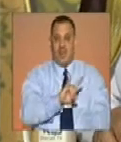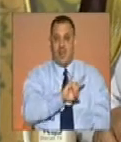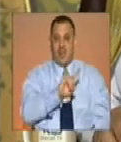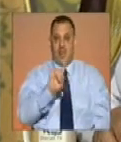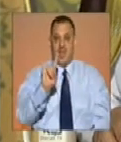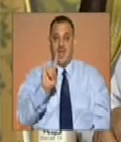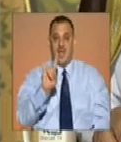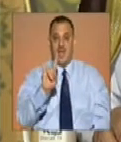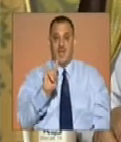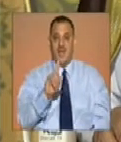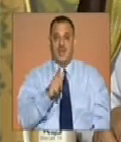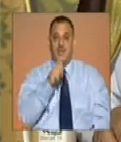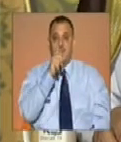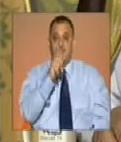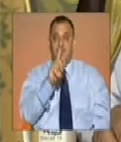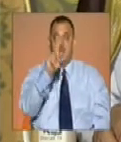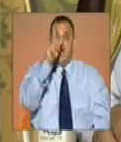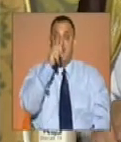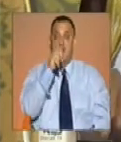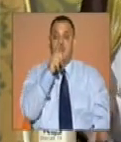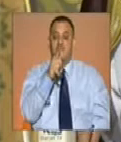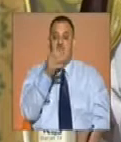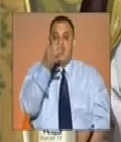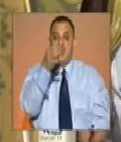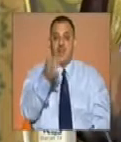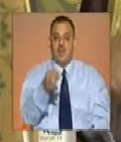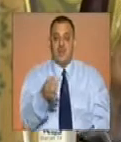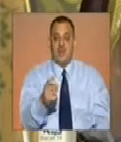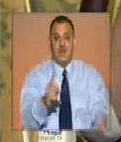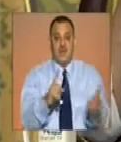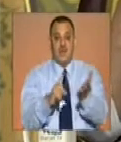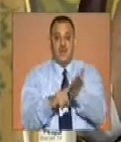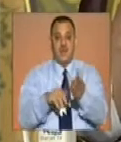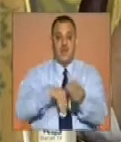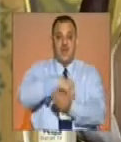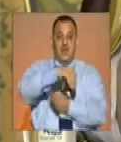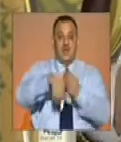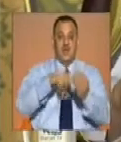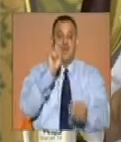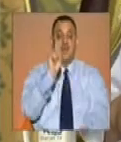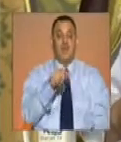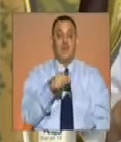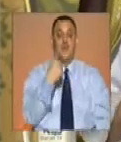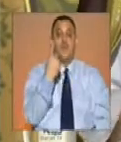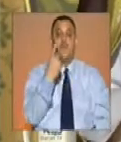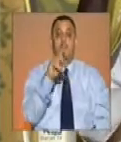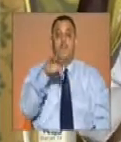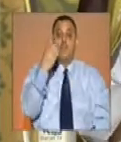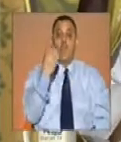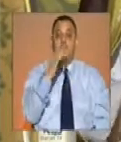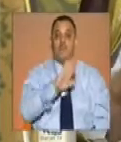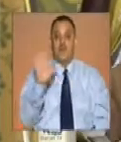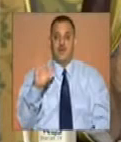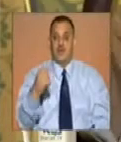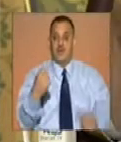جل وعلا على عباده أن شرع لهم الحج في العمر مرة واحدة. نعم.